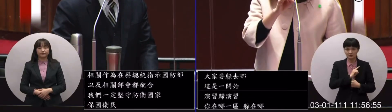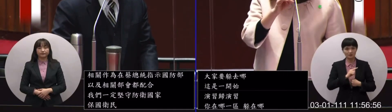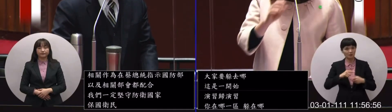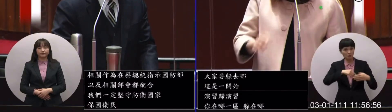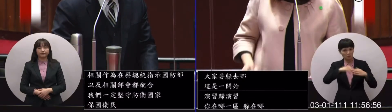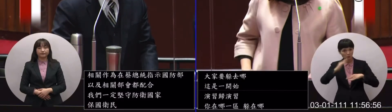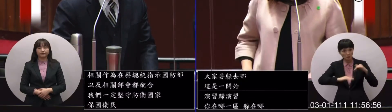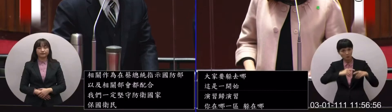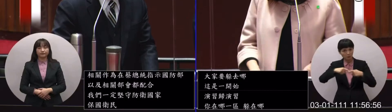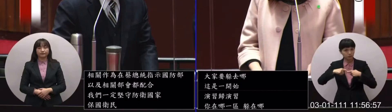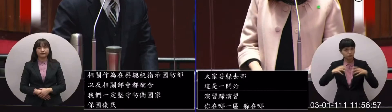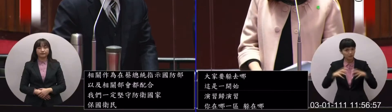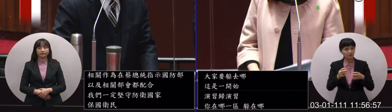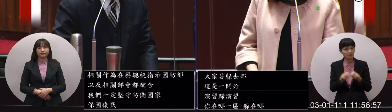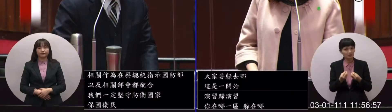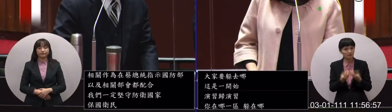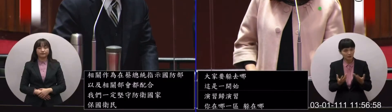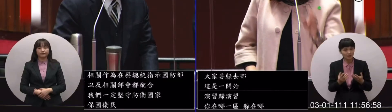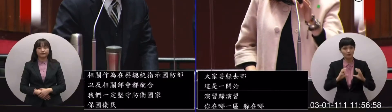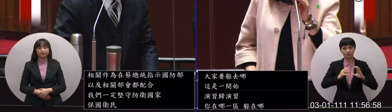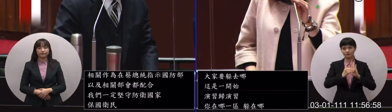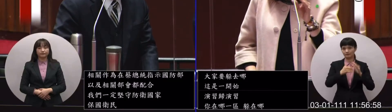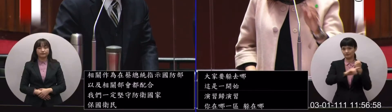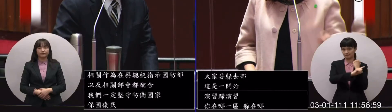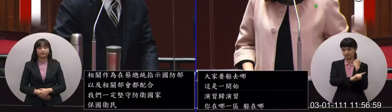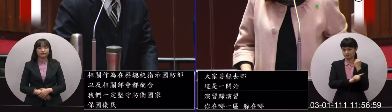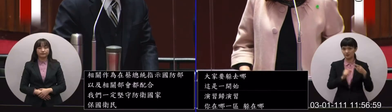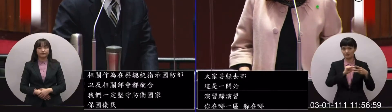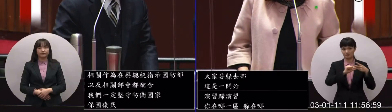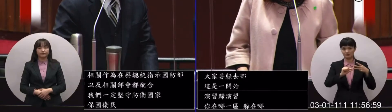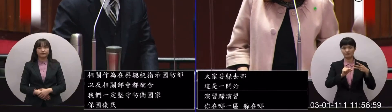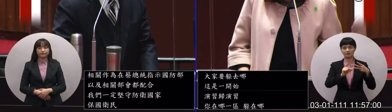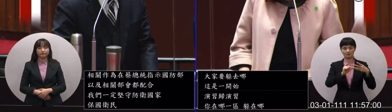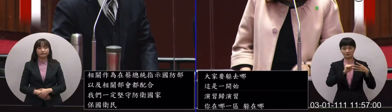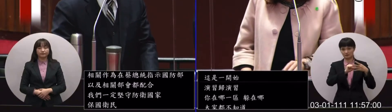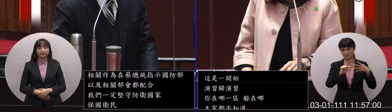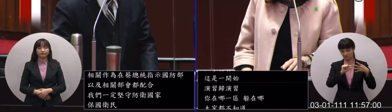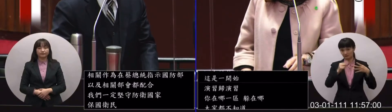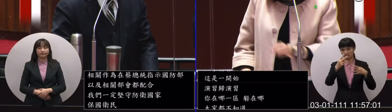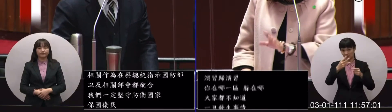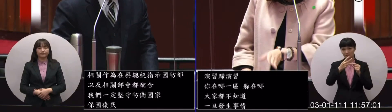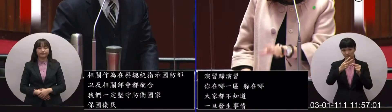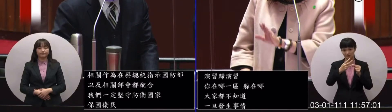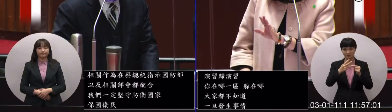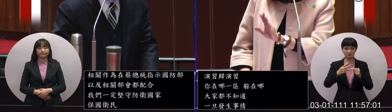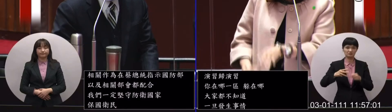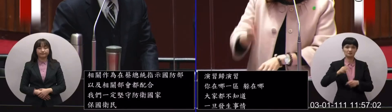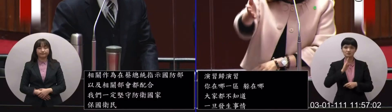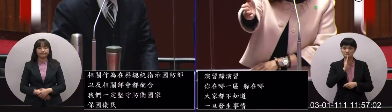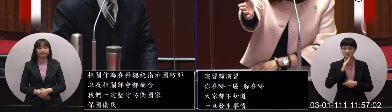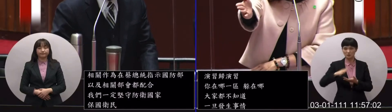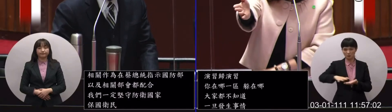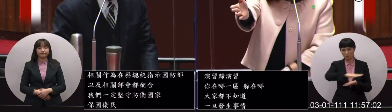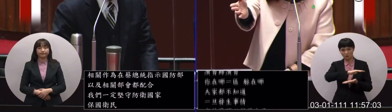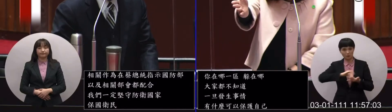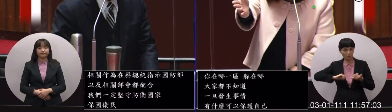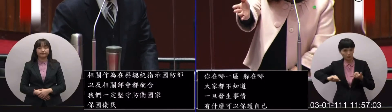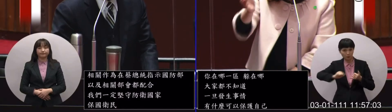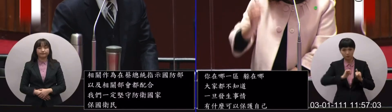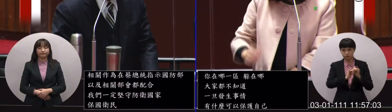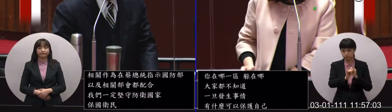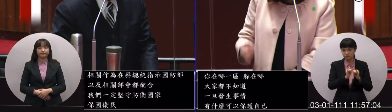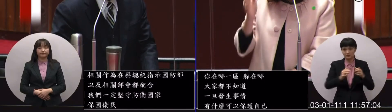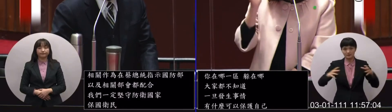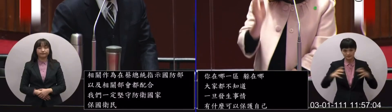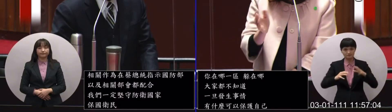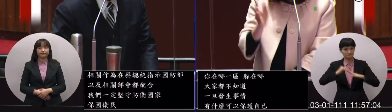为国防法第三条我们就提到了嘛，中华民国之国防是全民国防嘛，好，所以国防军事这边是院长这个部